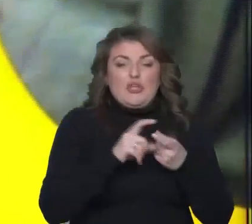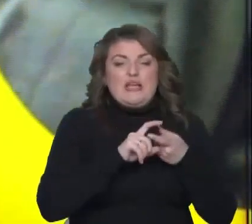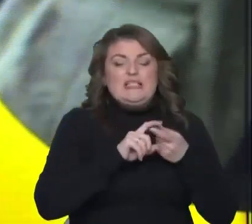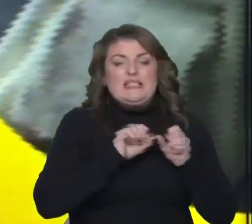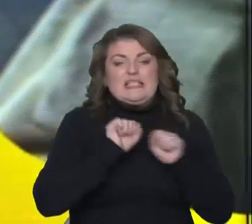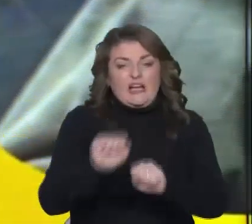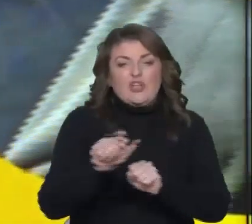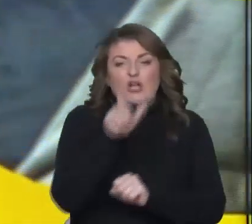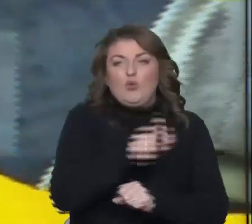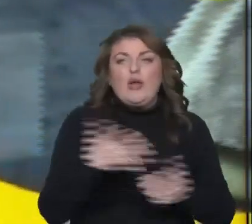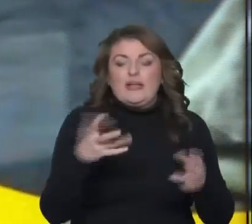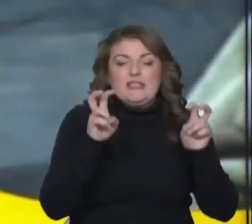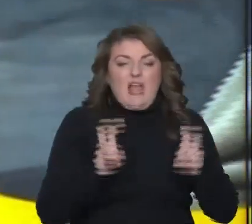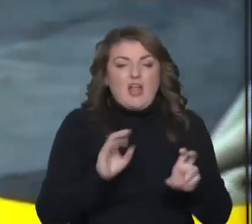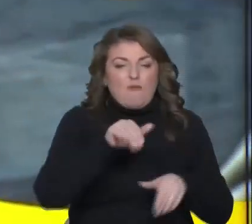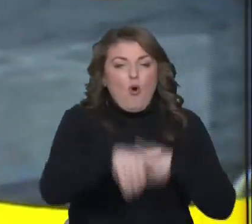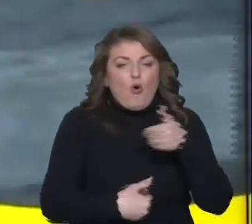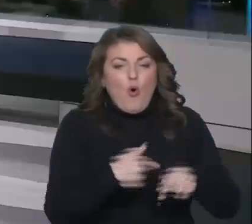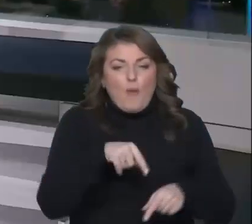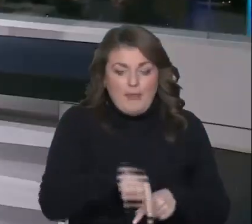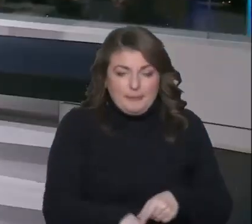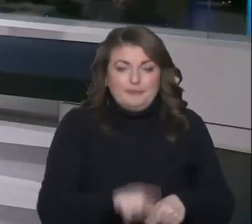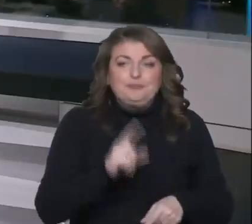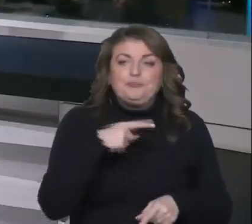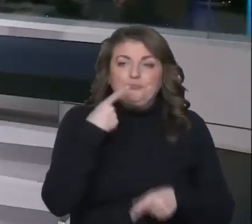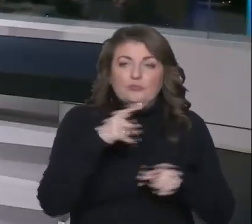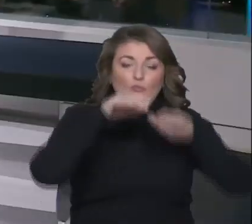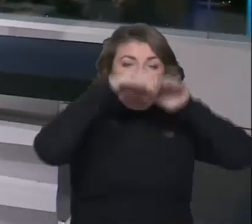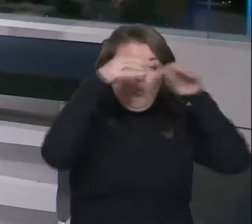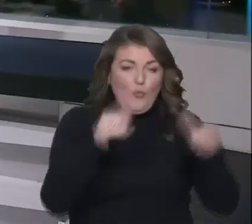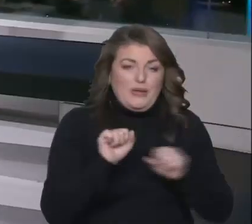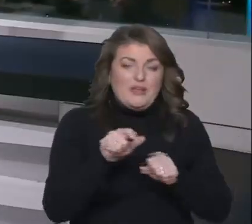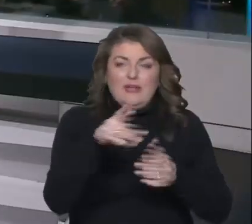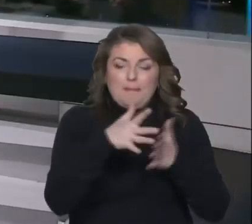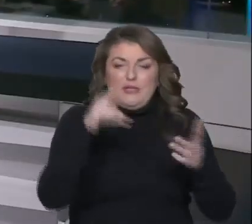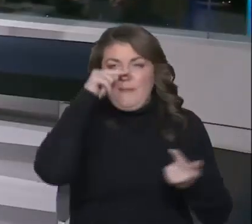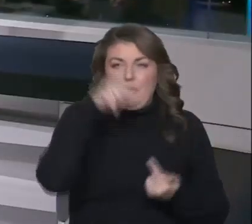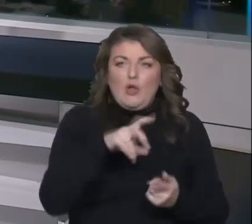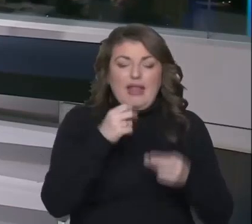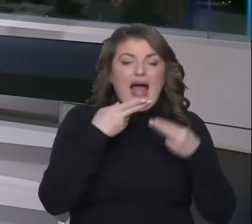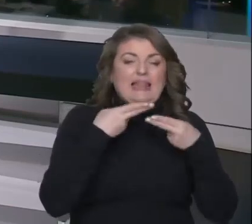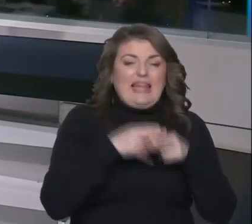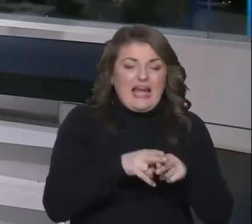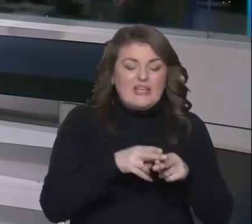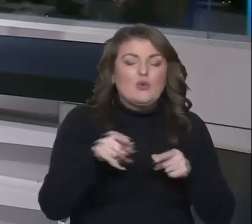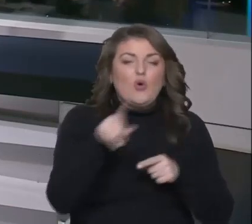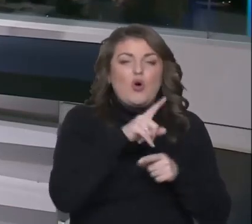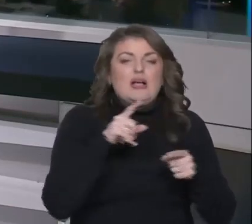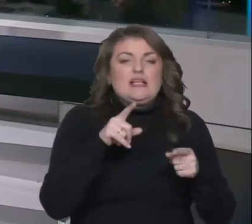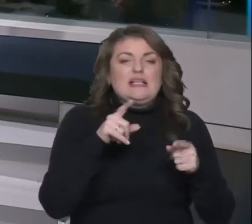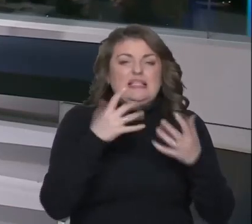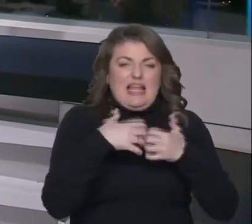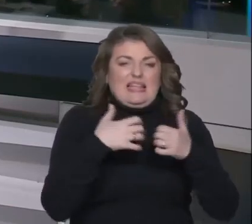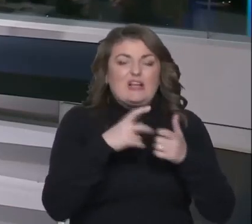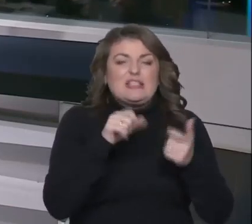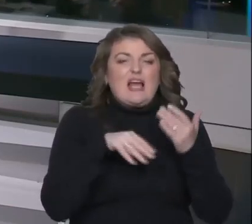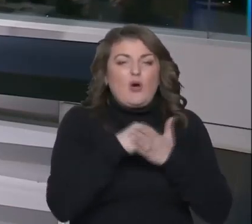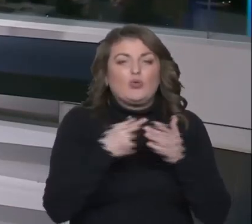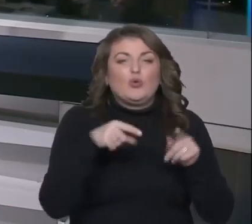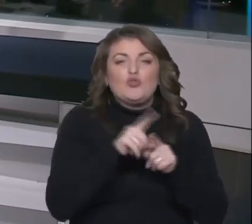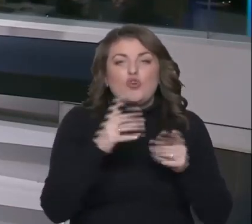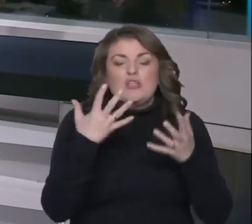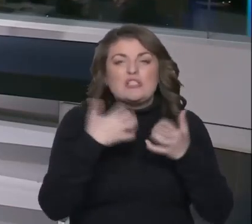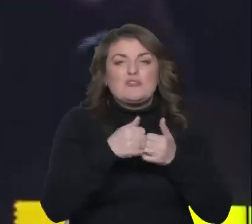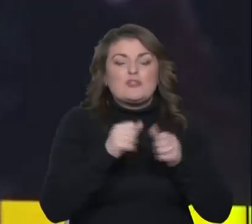захищати людей, які сидять в окопі. Тому якщо ми кажемо про купольний захист, то він більше підходить на техніку за рахунок того, що